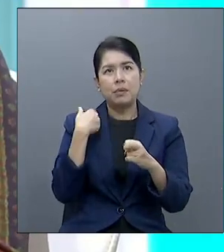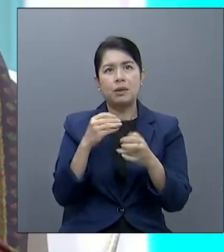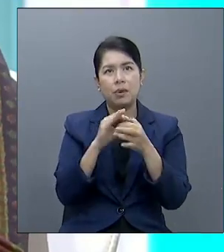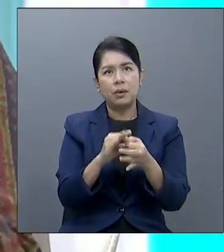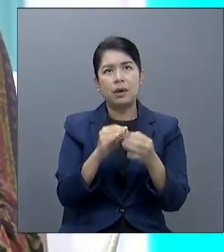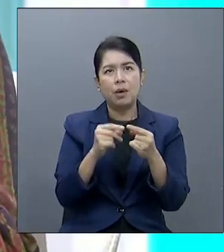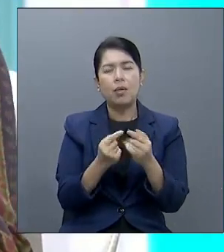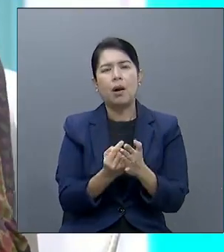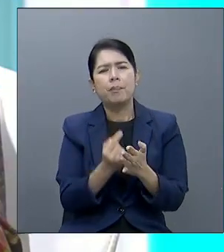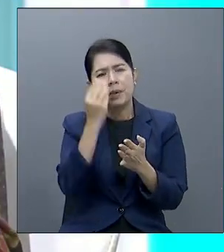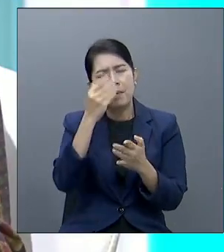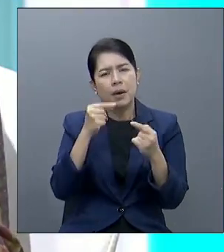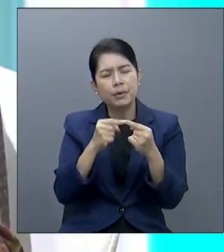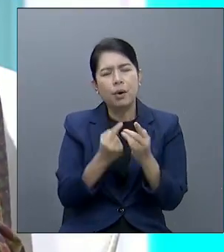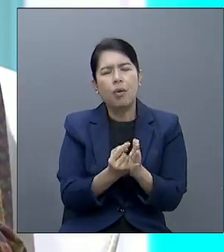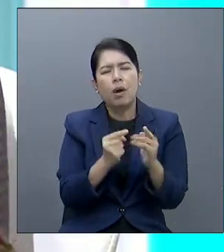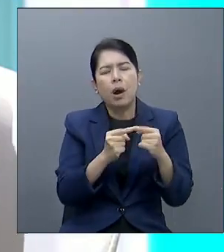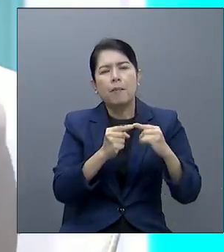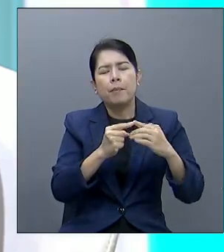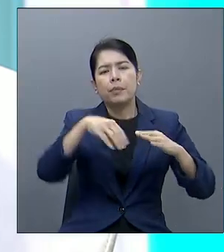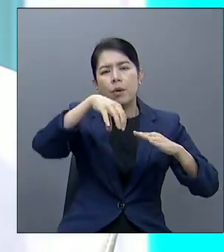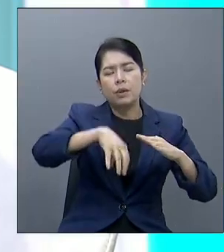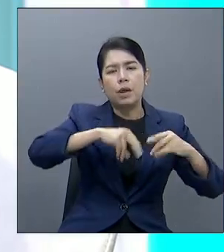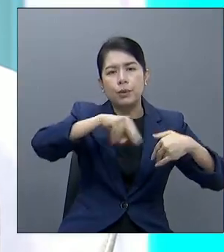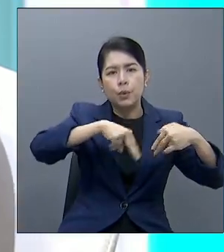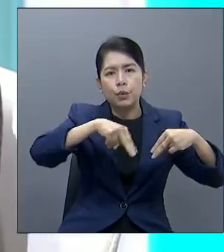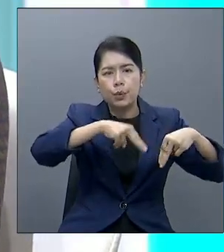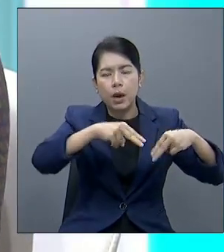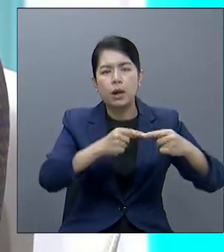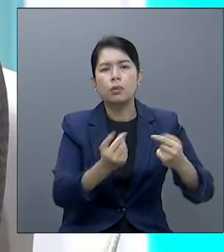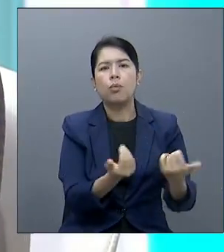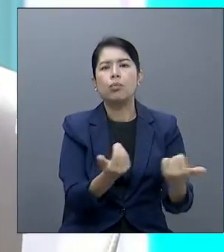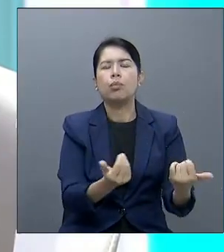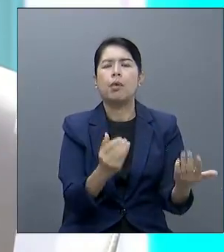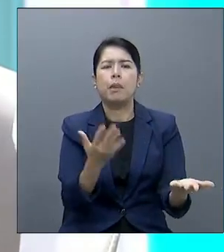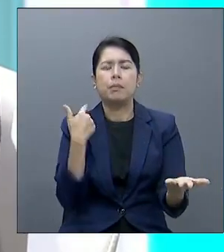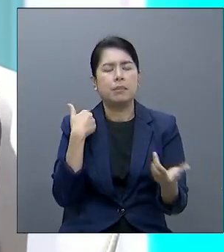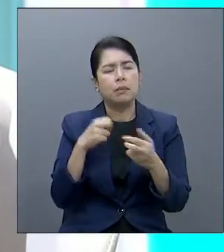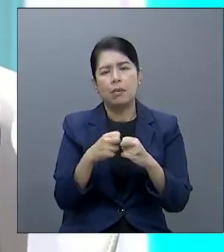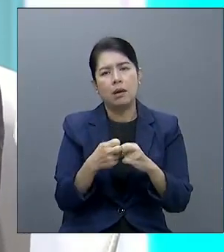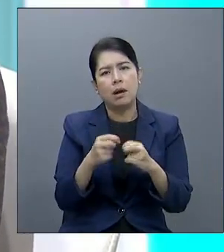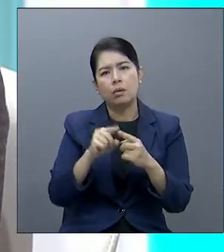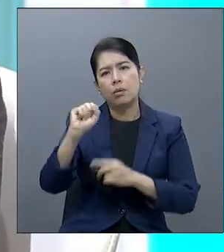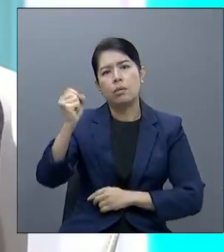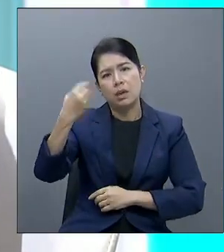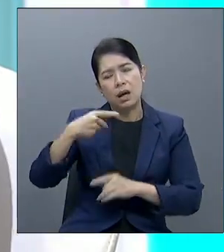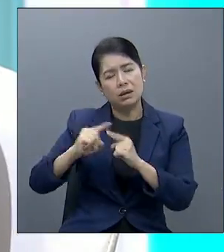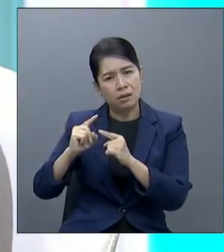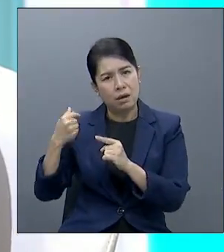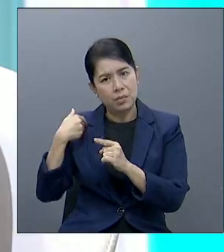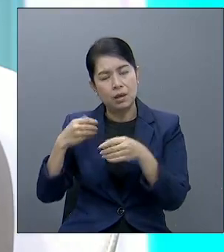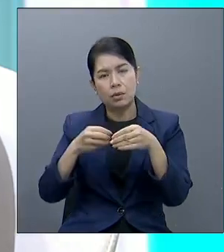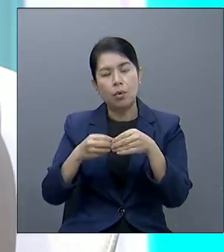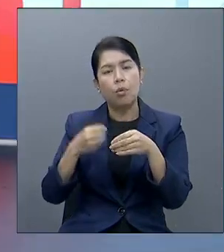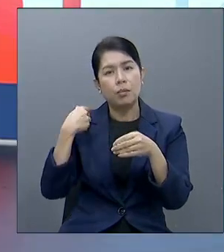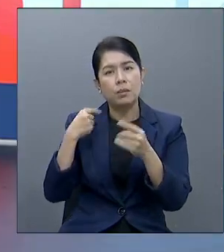ไทยโคโนมี่ถ้าภาครัฐมีสวัสดิการให้ก็อาจจะช่วยลดปัญหาตรงนี้ไปหรือแม้กระทั่งกลุ่มที่มีบุตรยากถ้าเกิดสมมติมันเป็นสิ